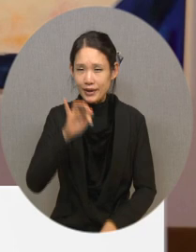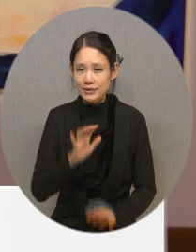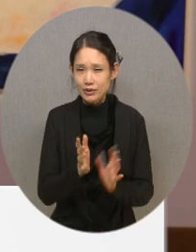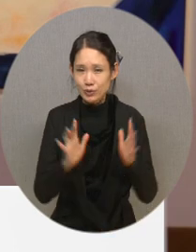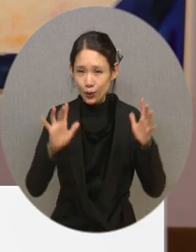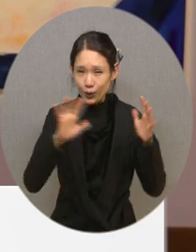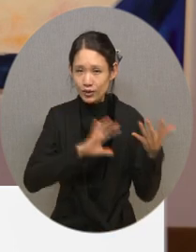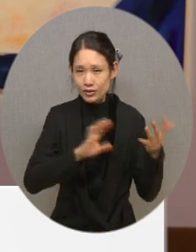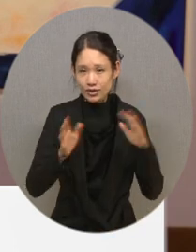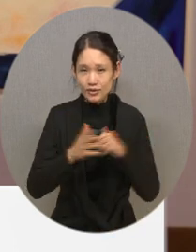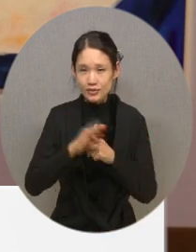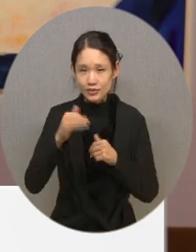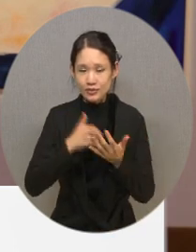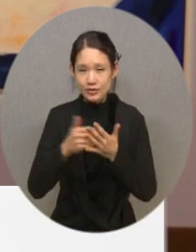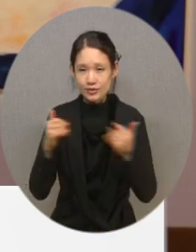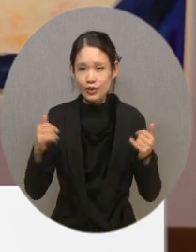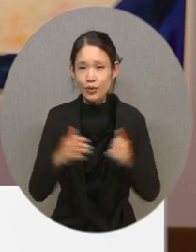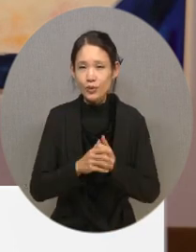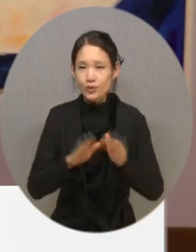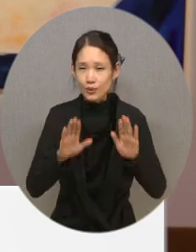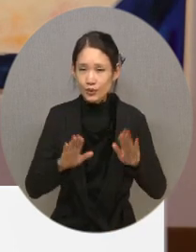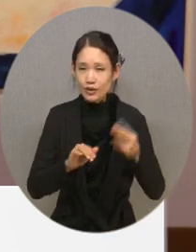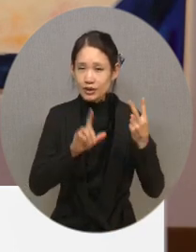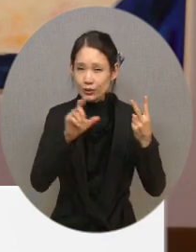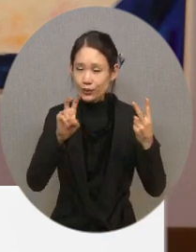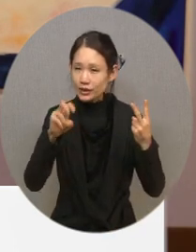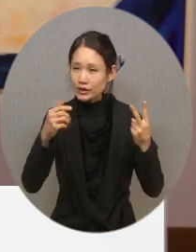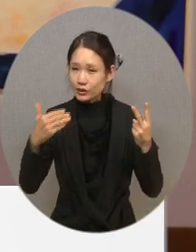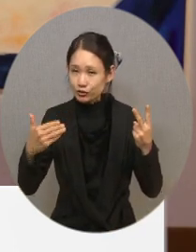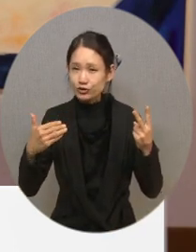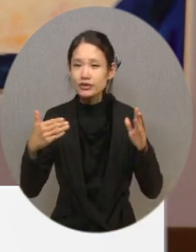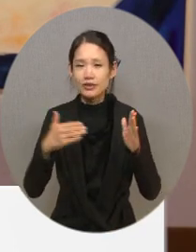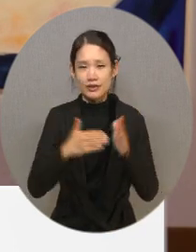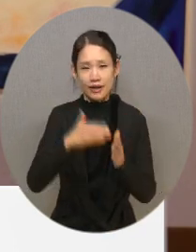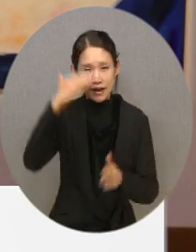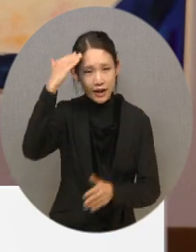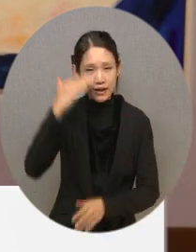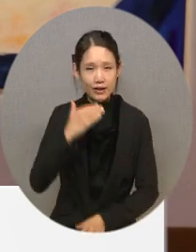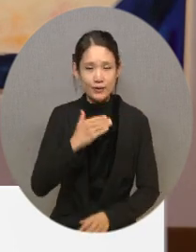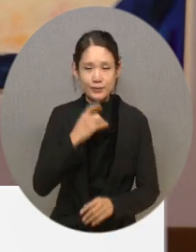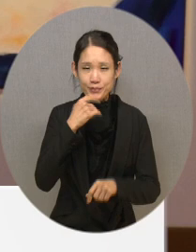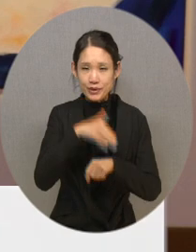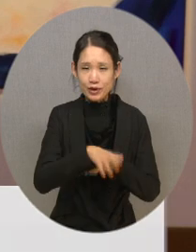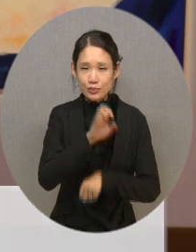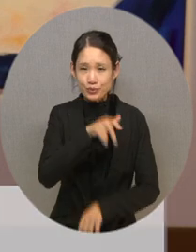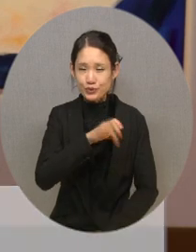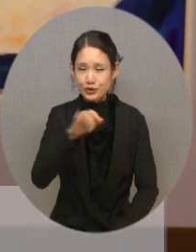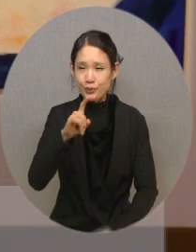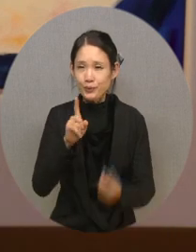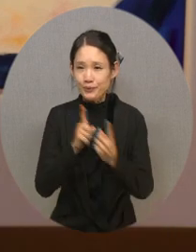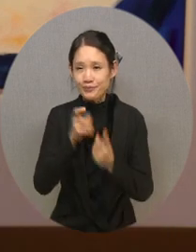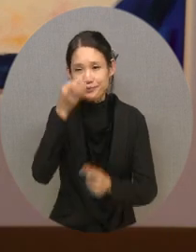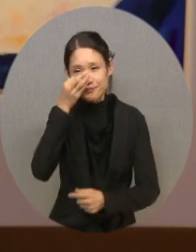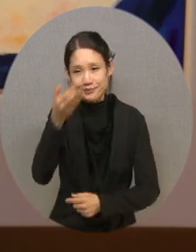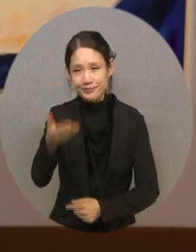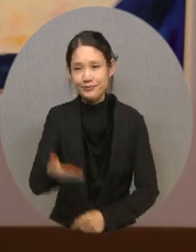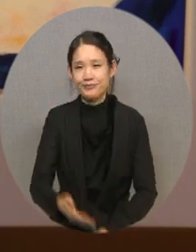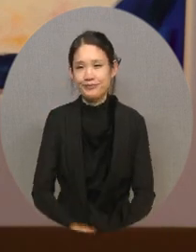세계, 봅 작가의 달멍전은 오는 2월 29일까지 한국민화뮤지엄에서 만나보실 수